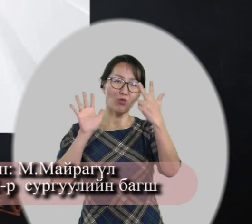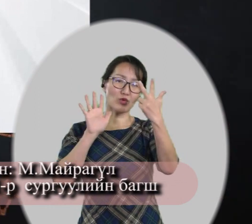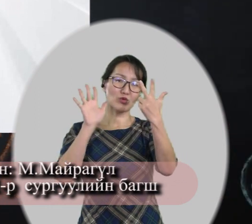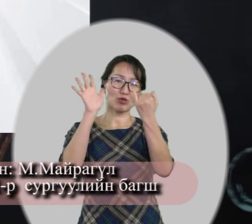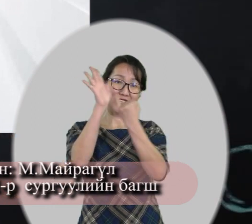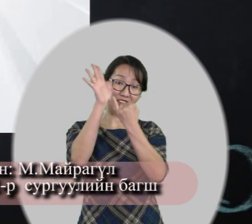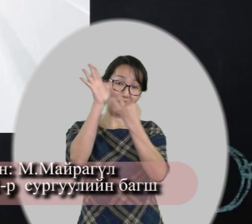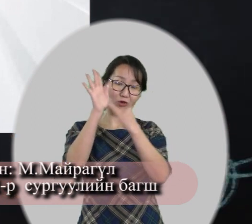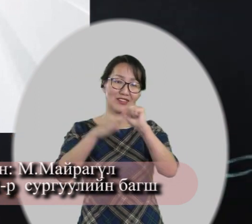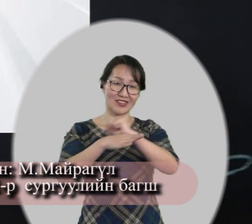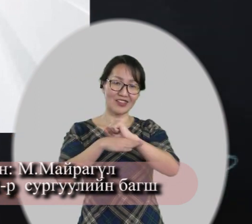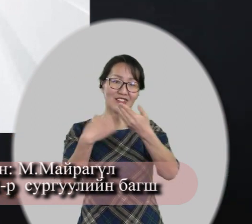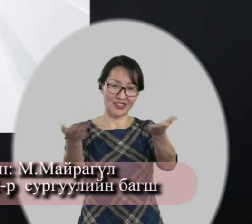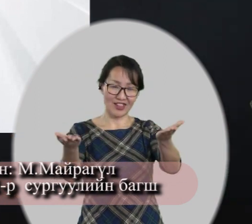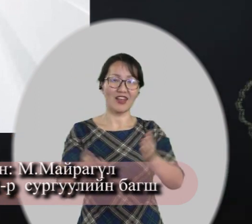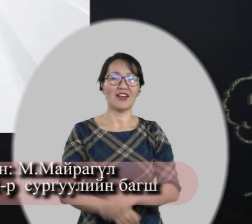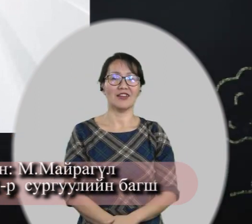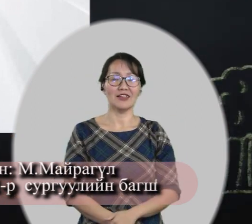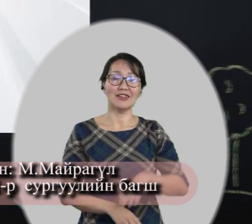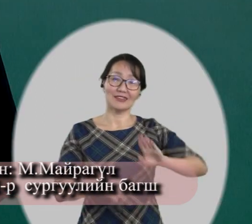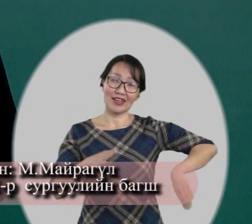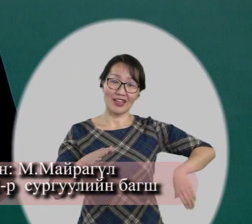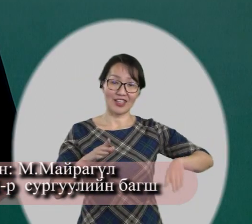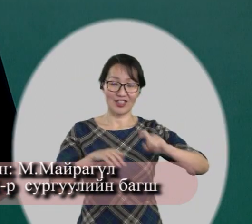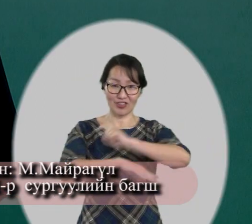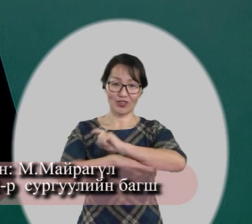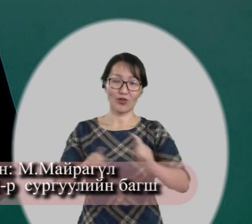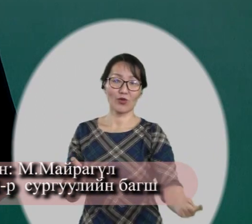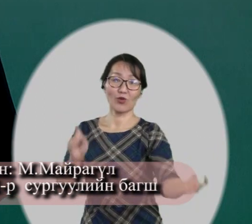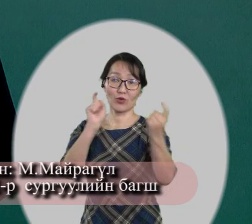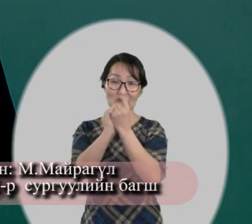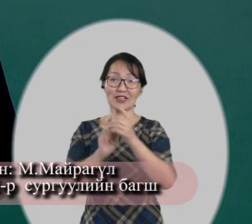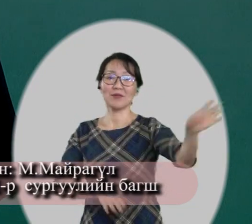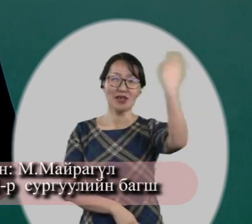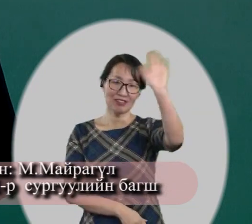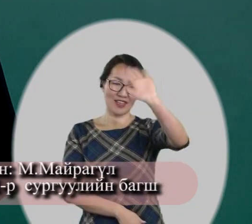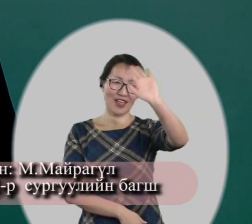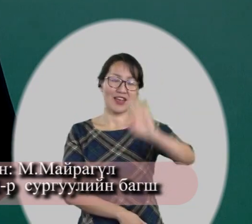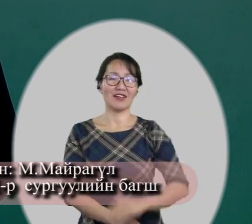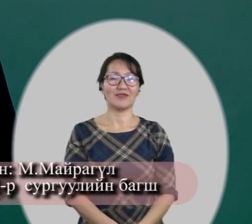Келесі сабақта кезіккенше сау болыңдар, балалар.